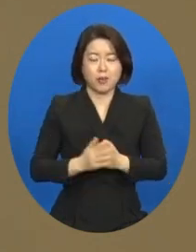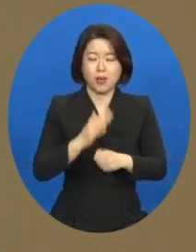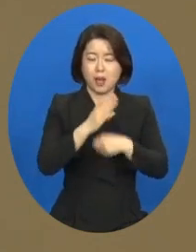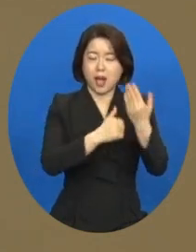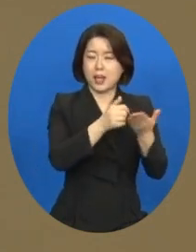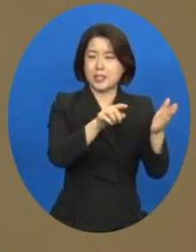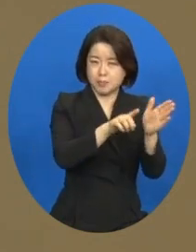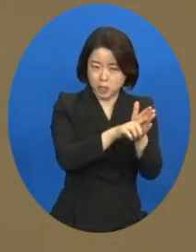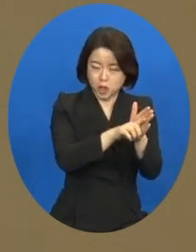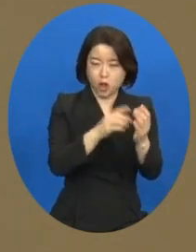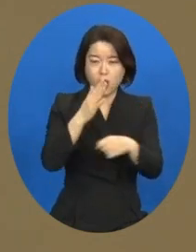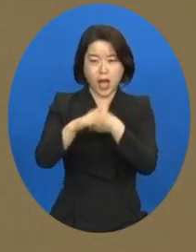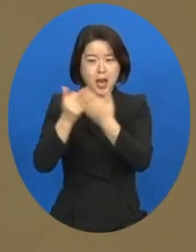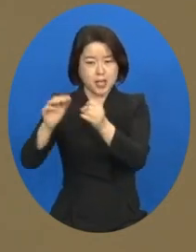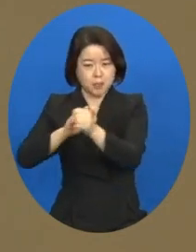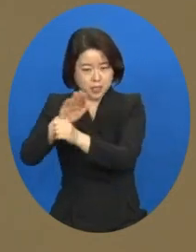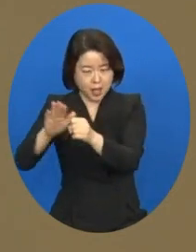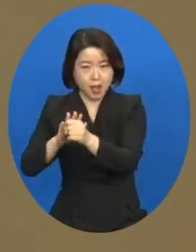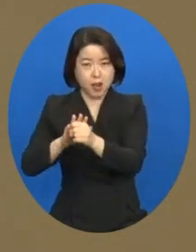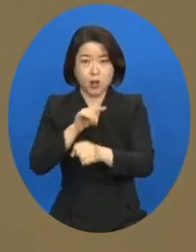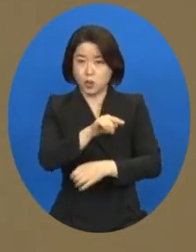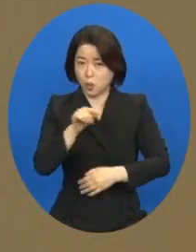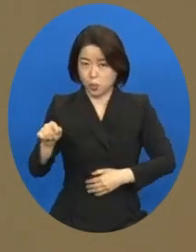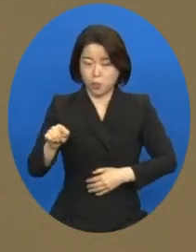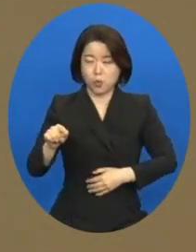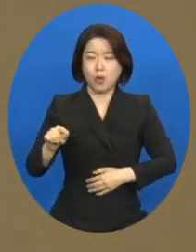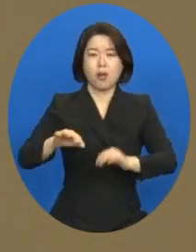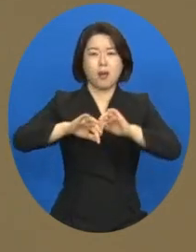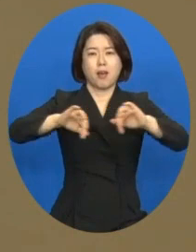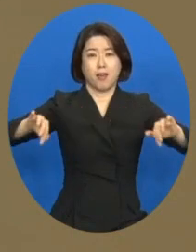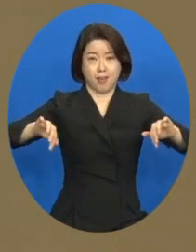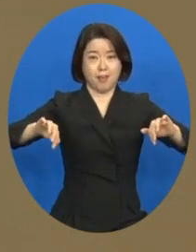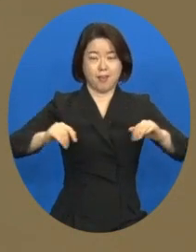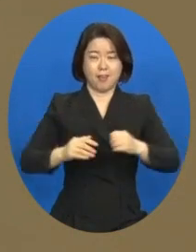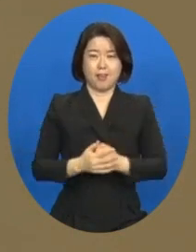것과 하나님을 사랑하는 것은 다릅니다.